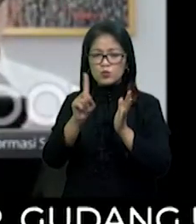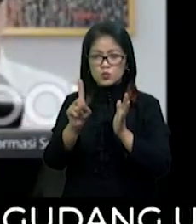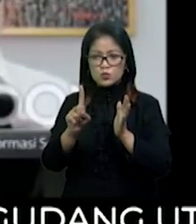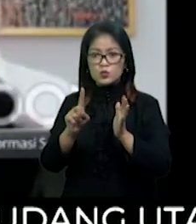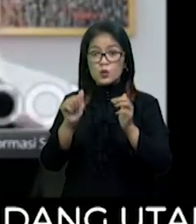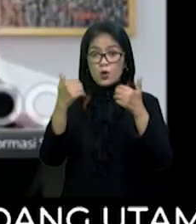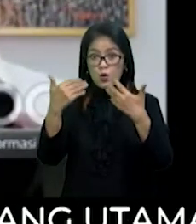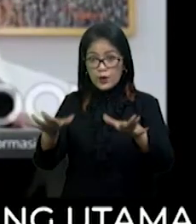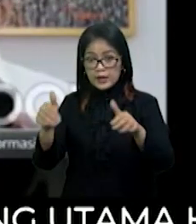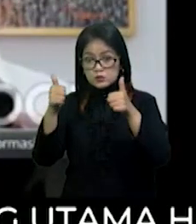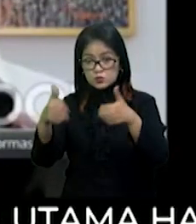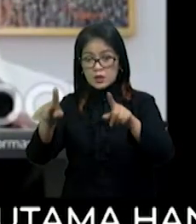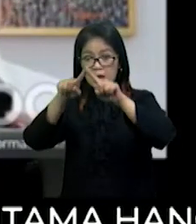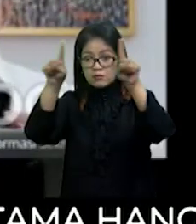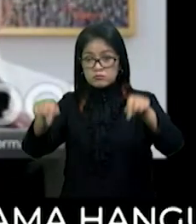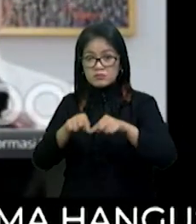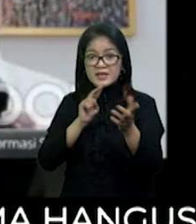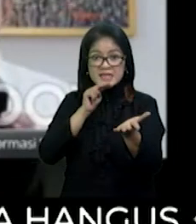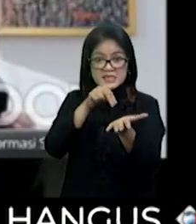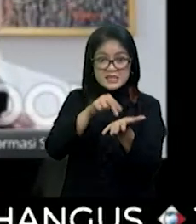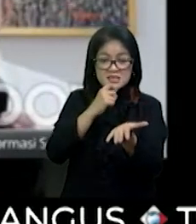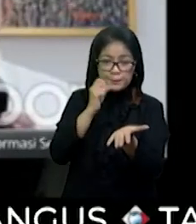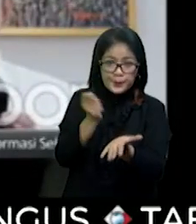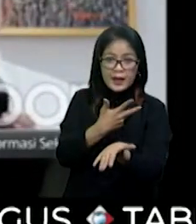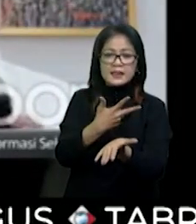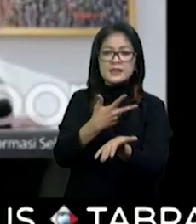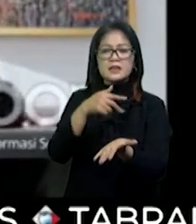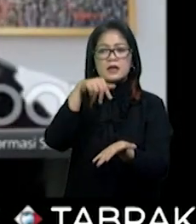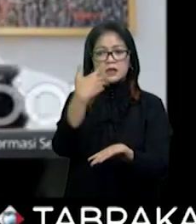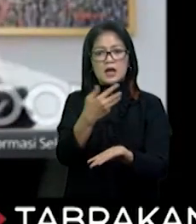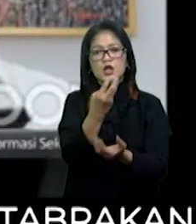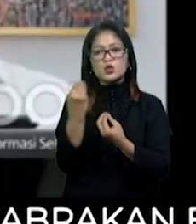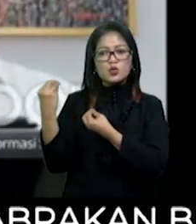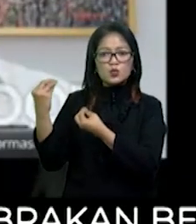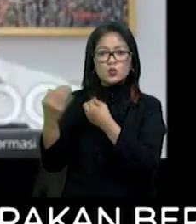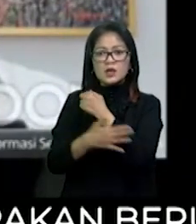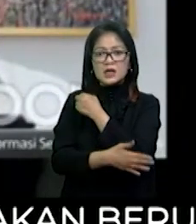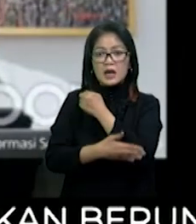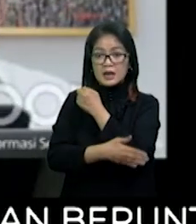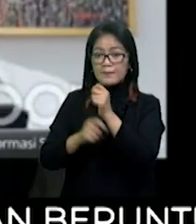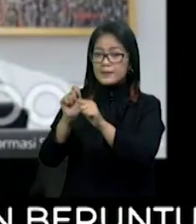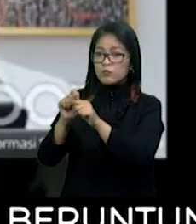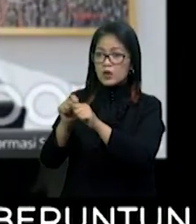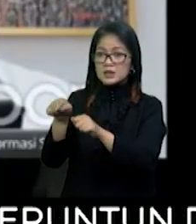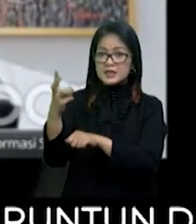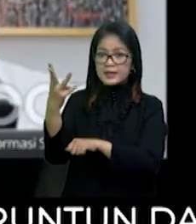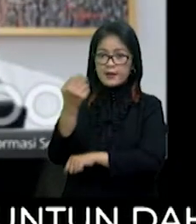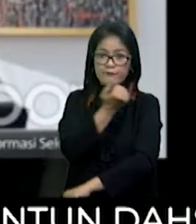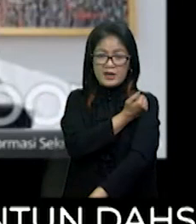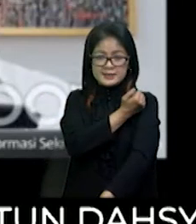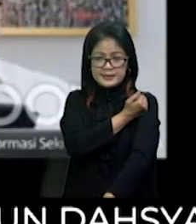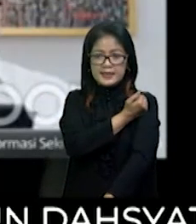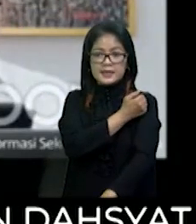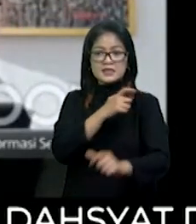mengeluarkan sesegera mungkin sesudah di negara asalnya ketiga vaksin tersebut, Sinovac,